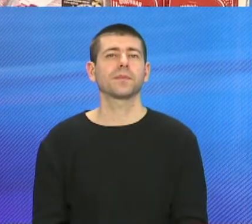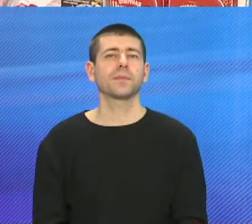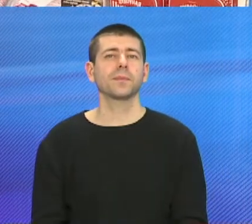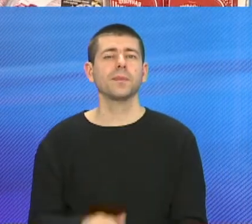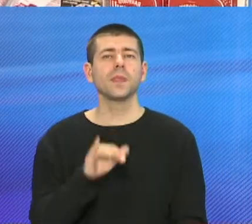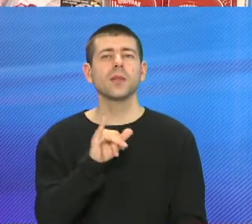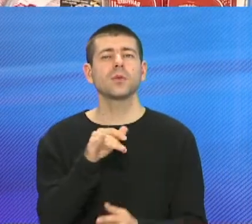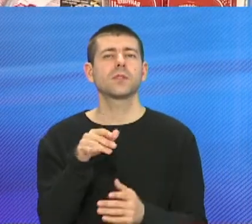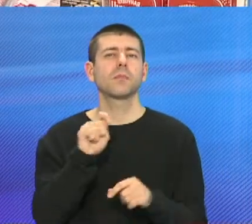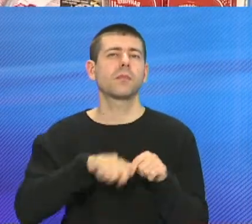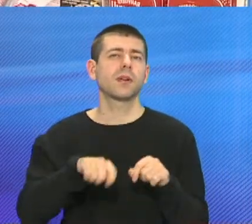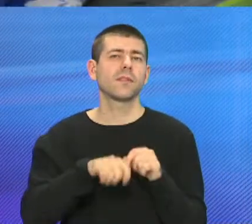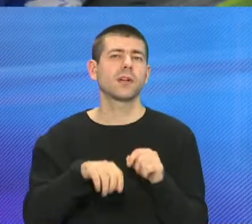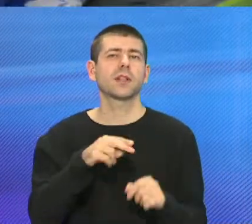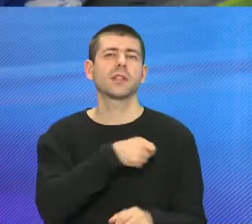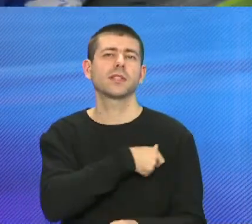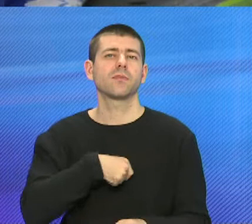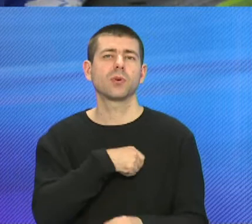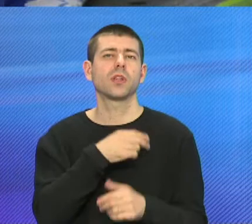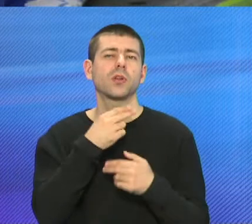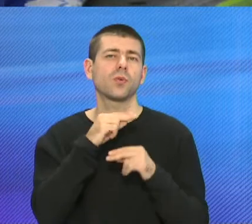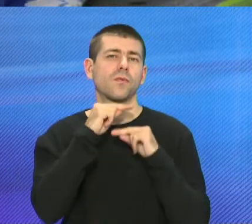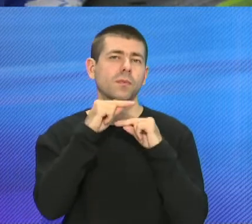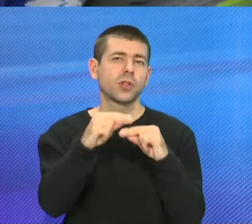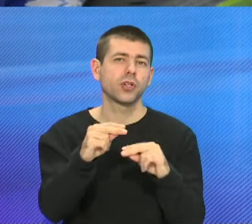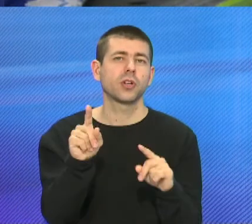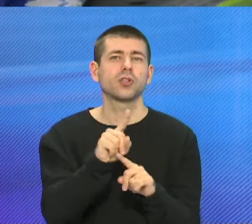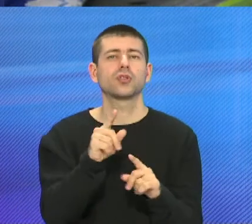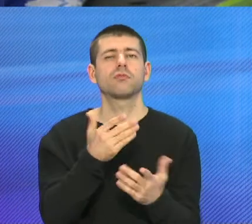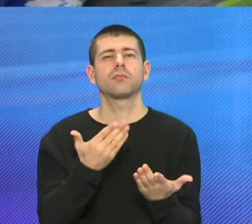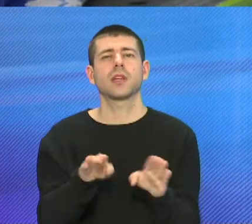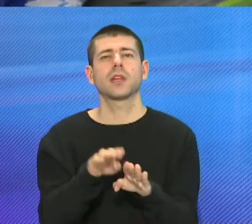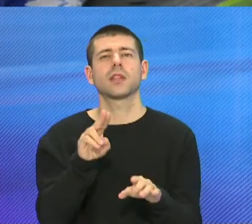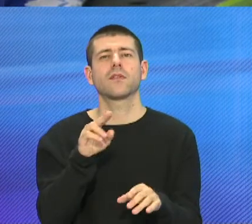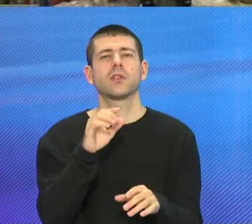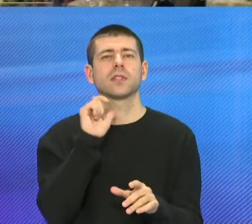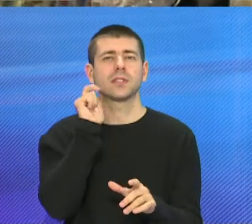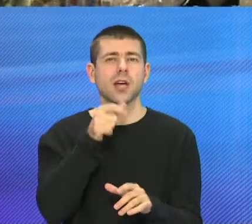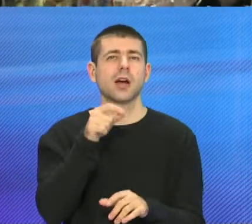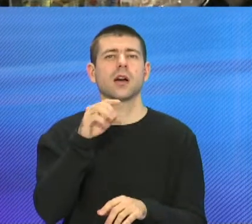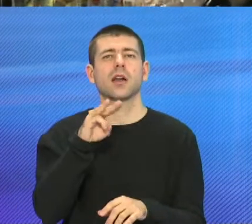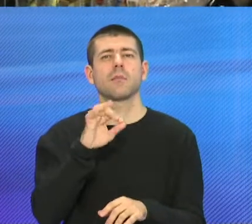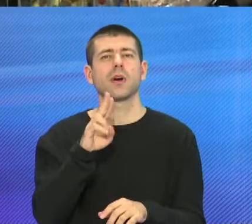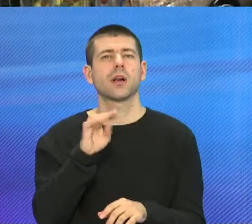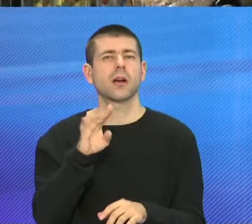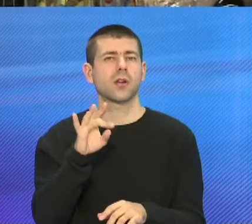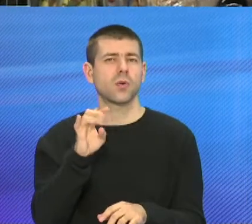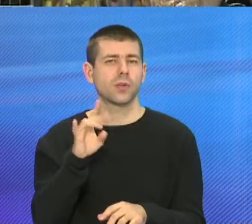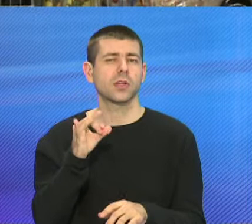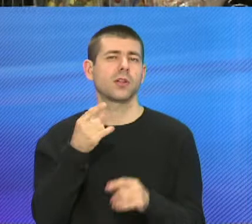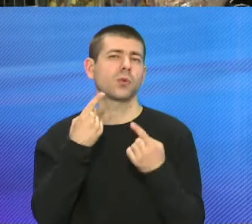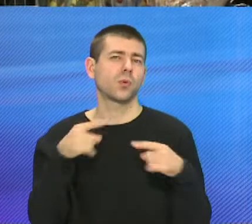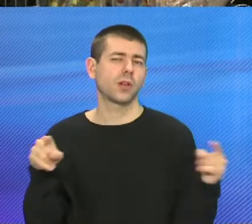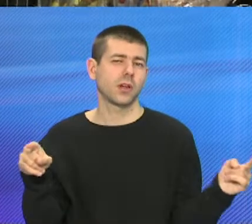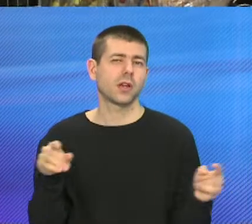У ходе моніторингу депутаты звертають першасную увагу на ассортимент таких товаров, як цукор, макаронные вироби, рослинный олей и шерах